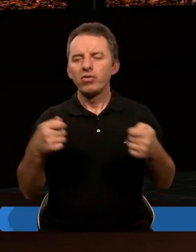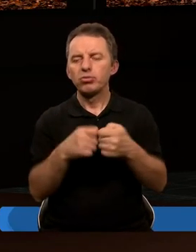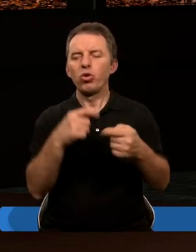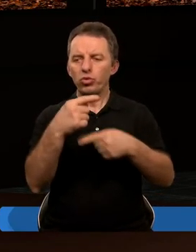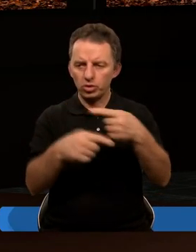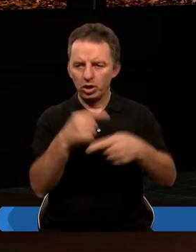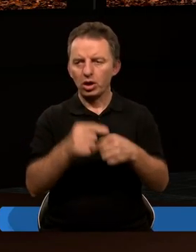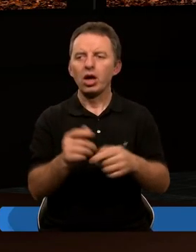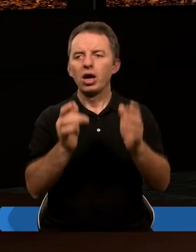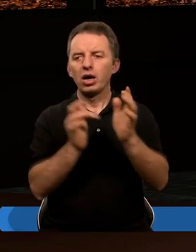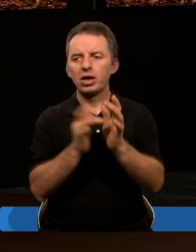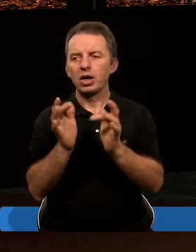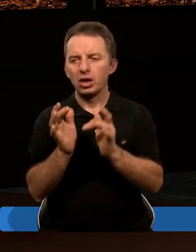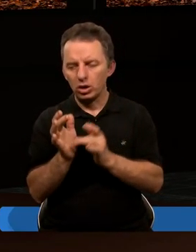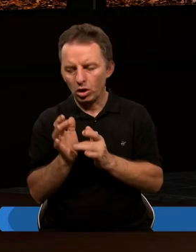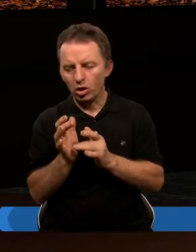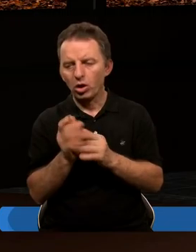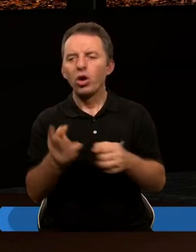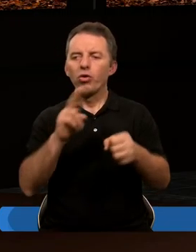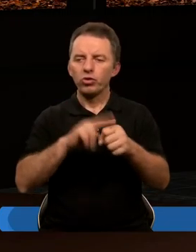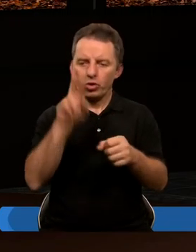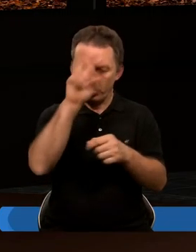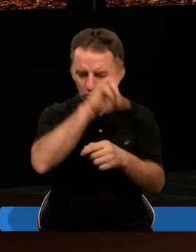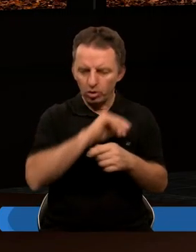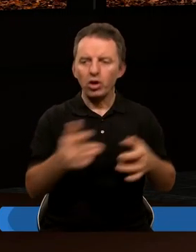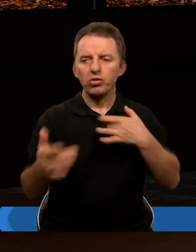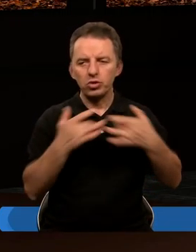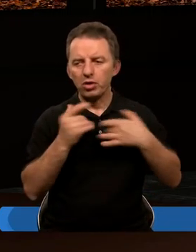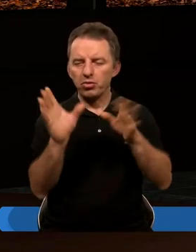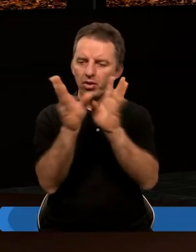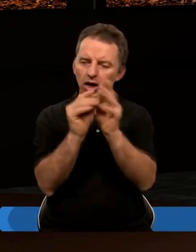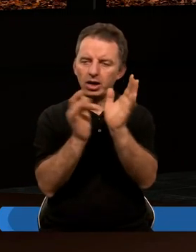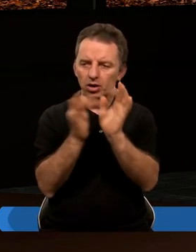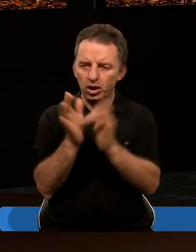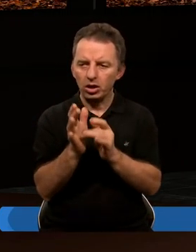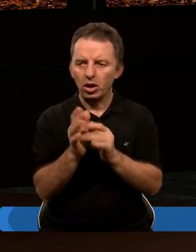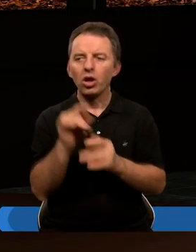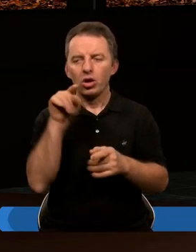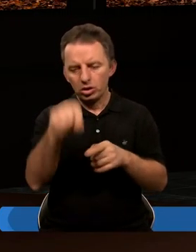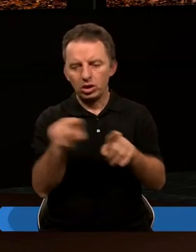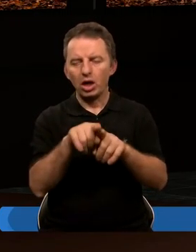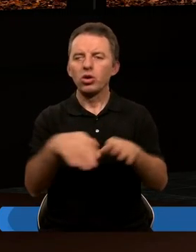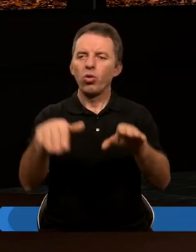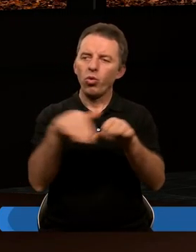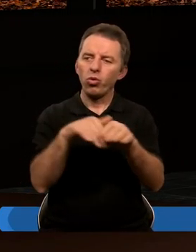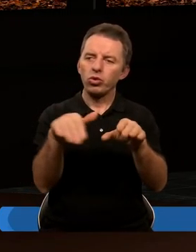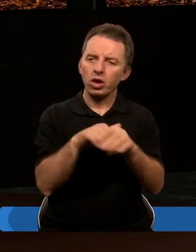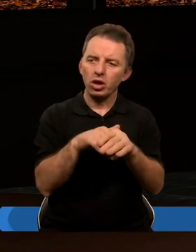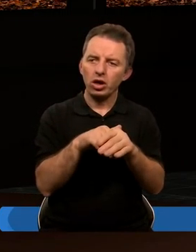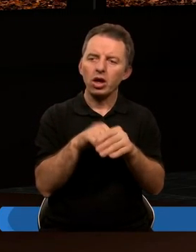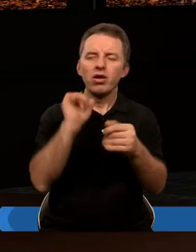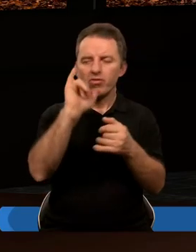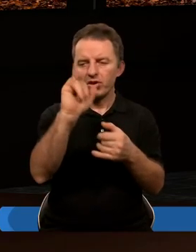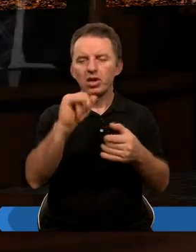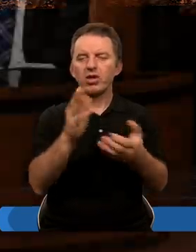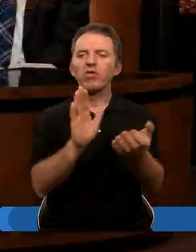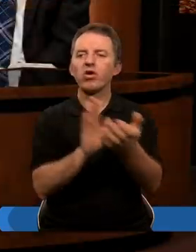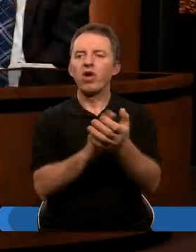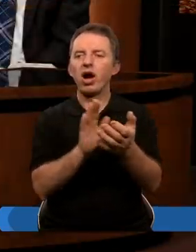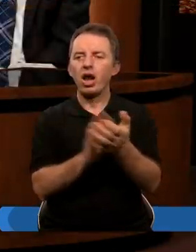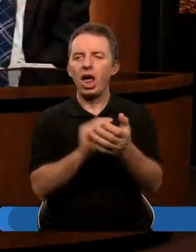współdziedzicami Chrystusa, skoro rzeczywiście cierpimy z Nim, aby też uczestniczyć z Nim w chwale.